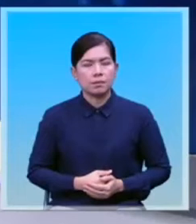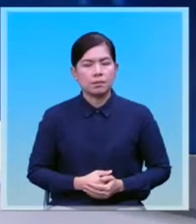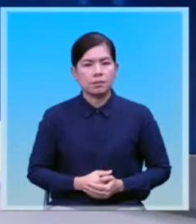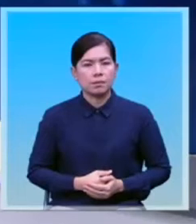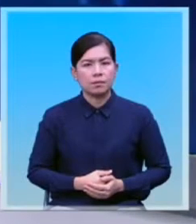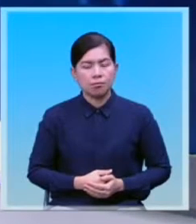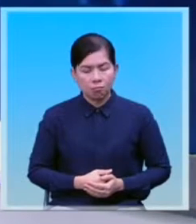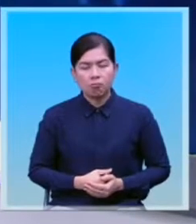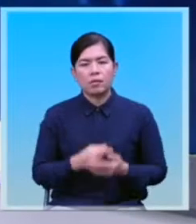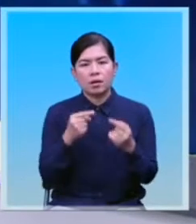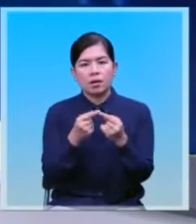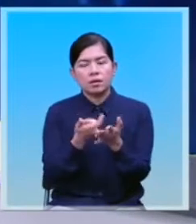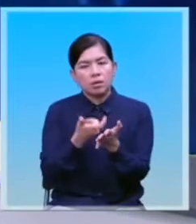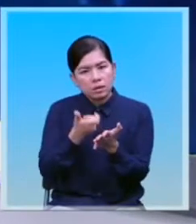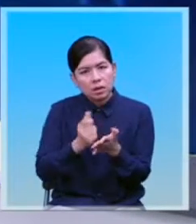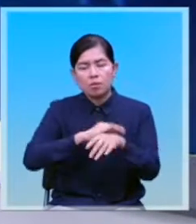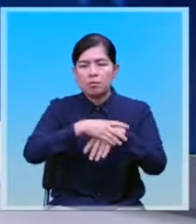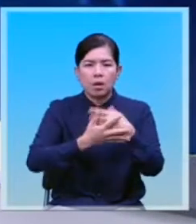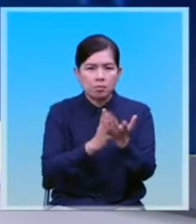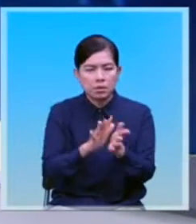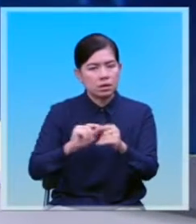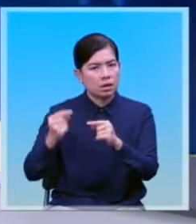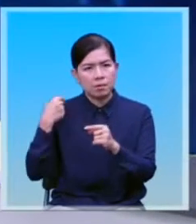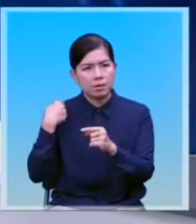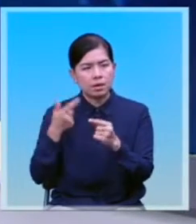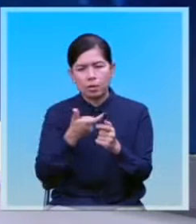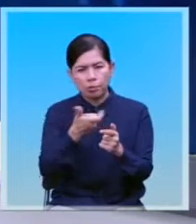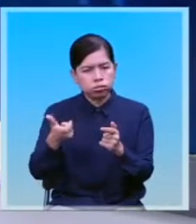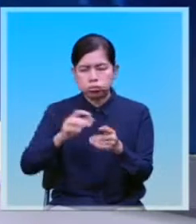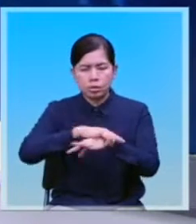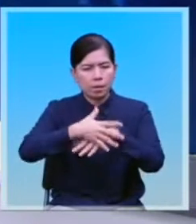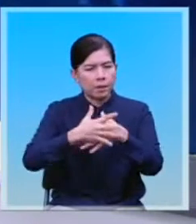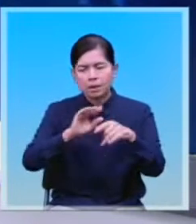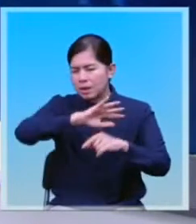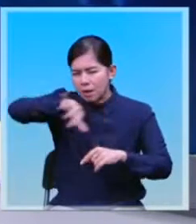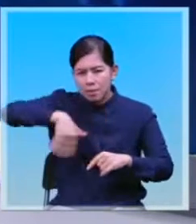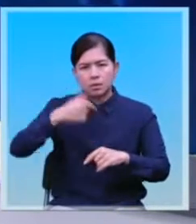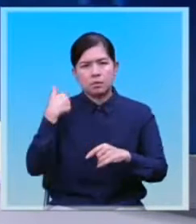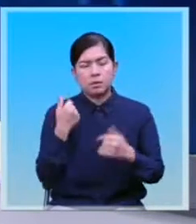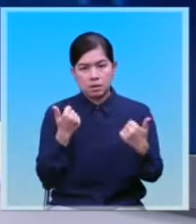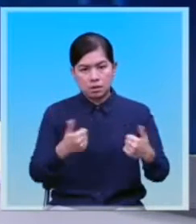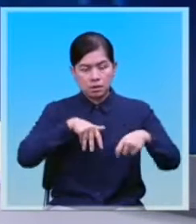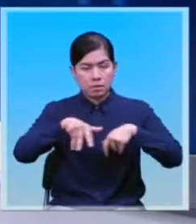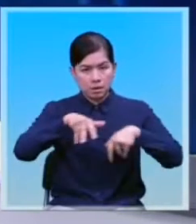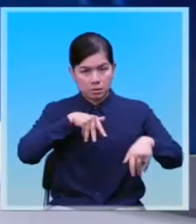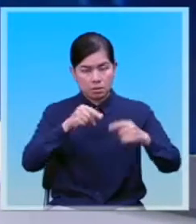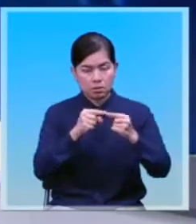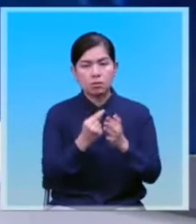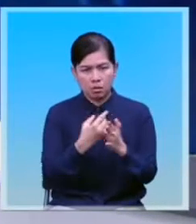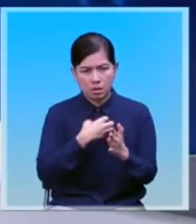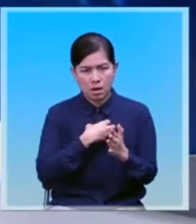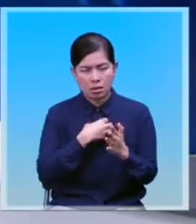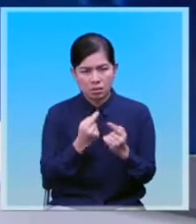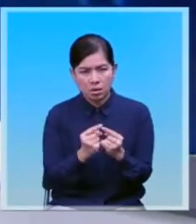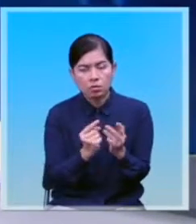จากเจลอนามัยเจลแอลกอฮอล์สเปรย์แอลกอฮอล์ที่ตอนนี้เนี่ยเป็นที่ต้องการมากแล้วก่อนหน้านี้ก่อนจะมาถึ